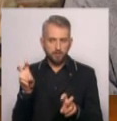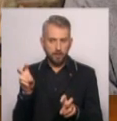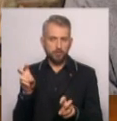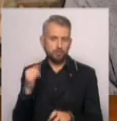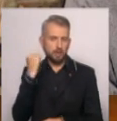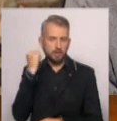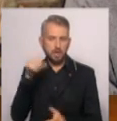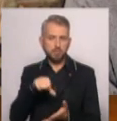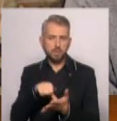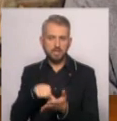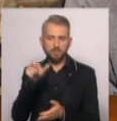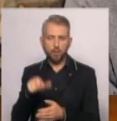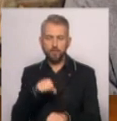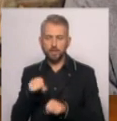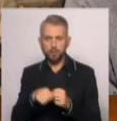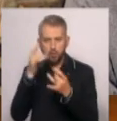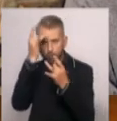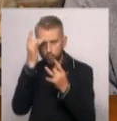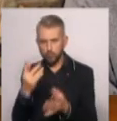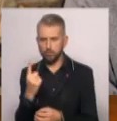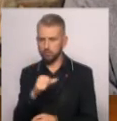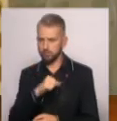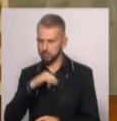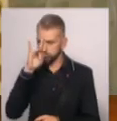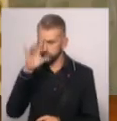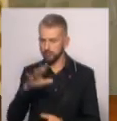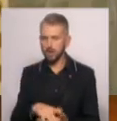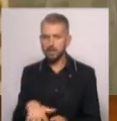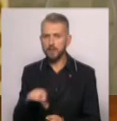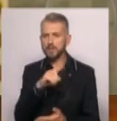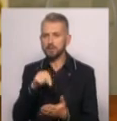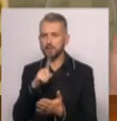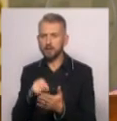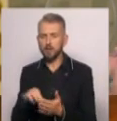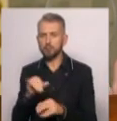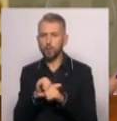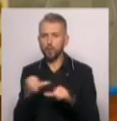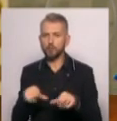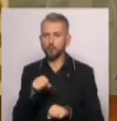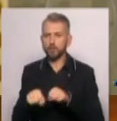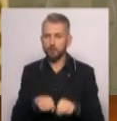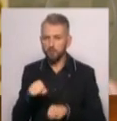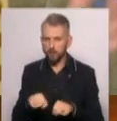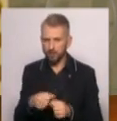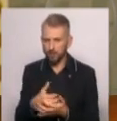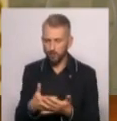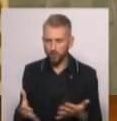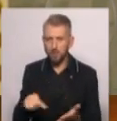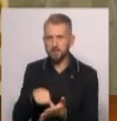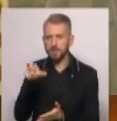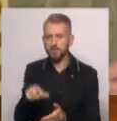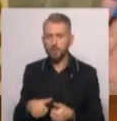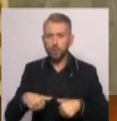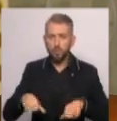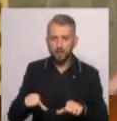представником велосипедної культури, одним з найяскравіших. І на всі питання з приводу розвитку велосипедної інфраструктури представник комісії